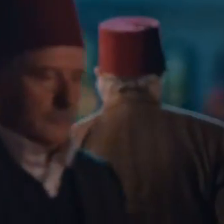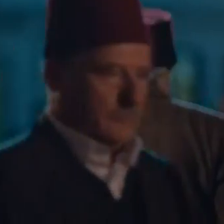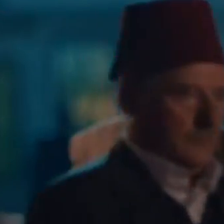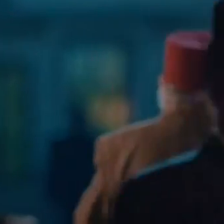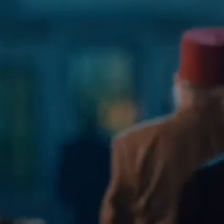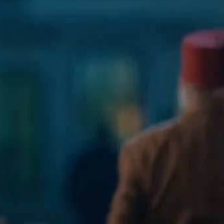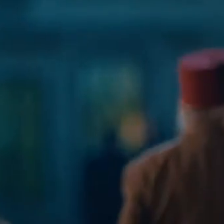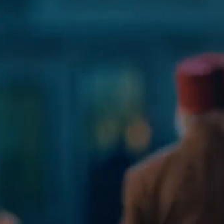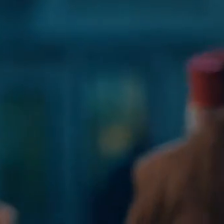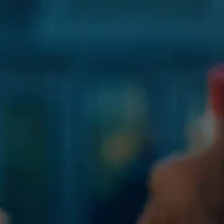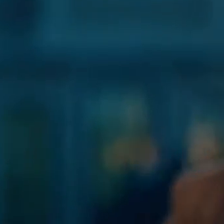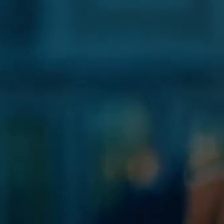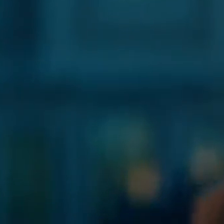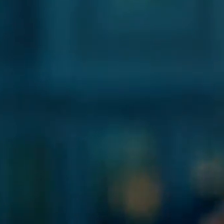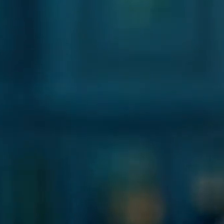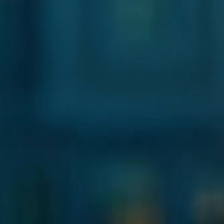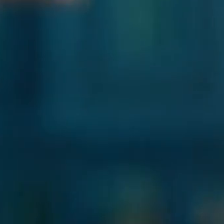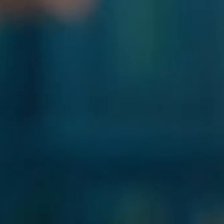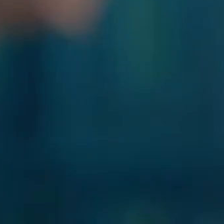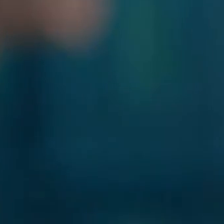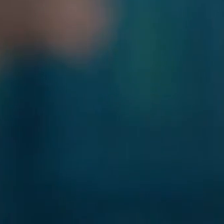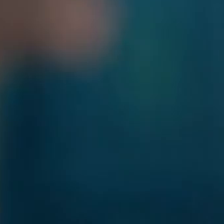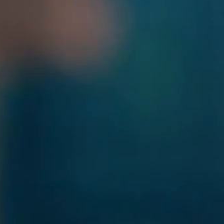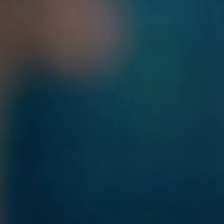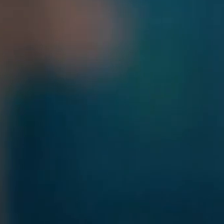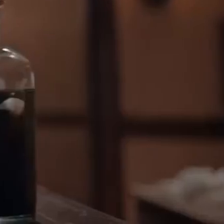Mustafa işleyip bir sokakta hızlanıp kayboldu.